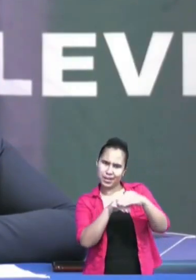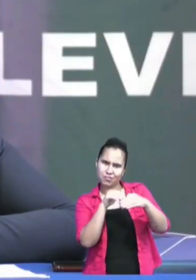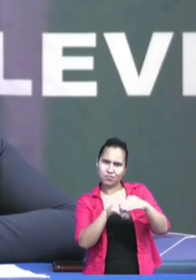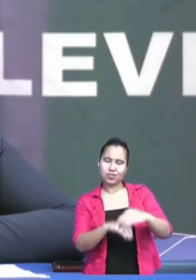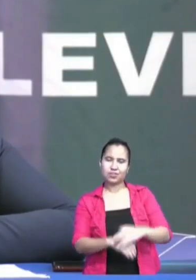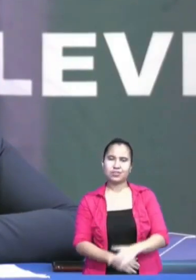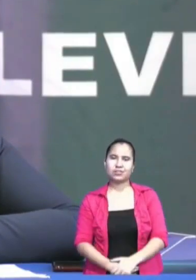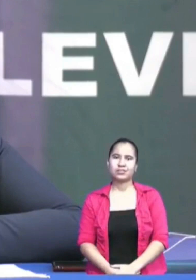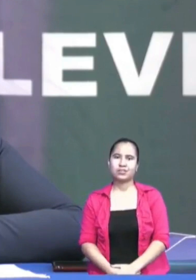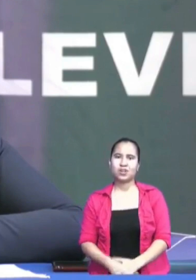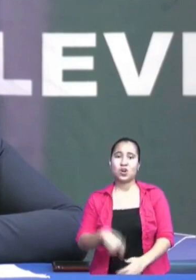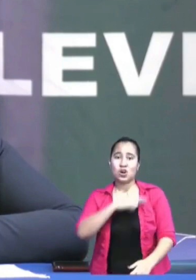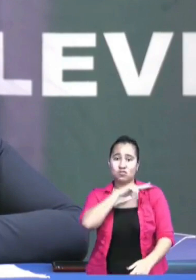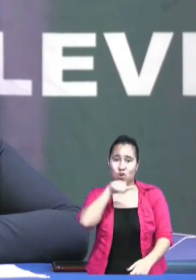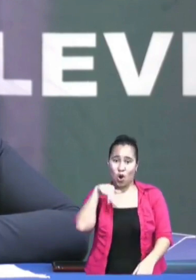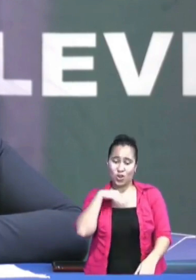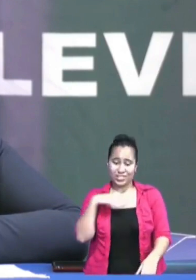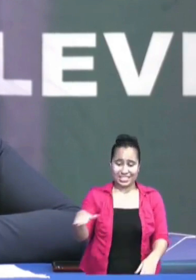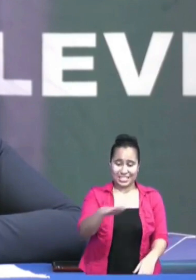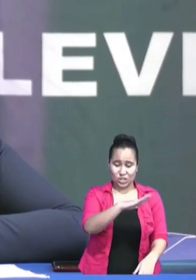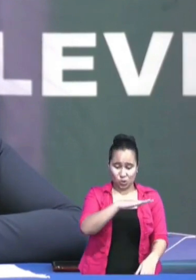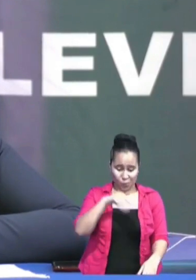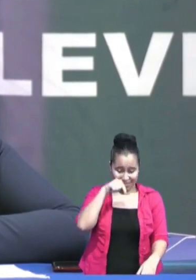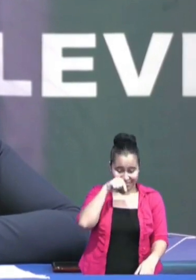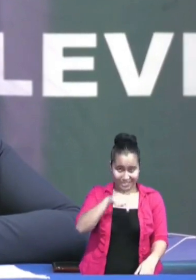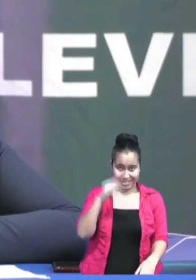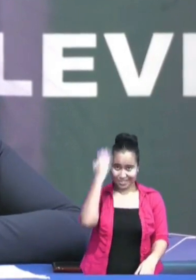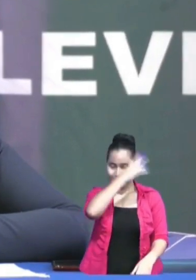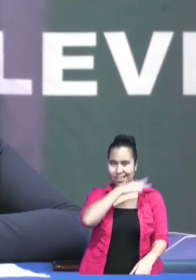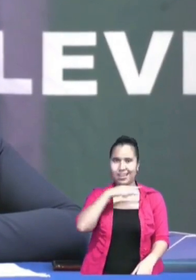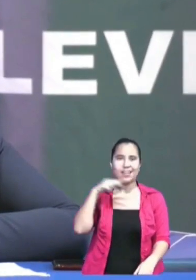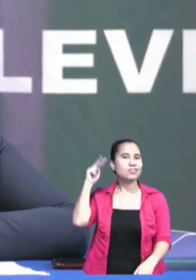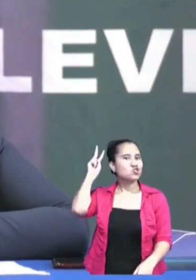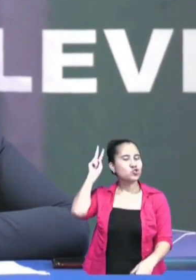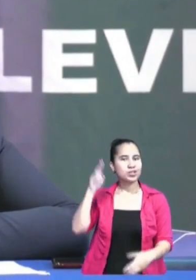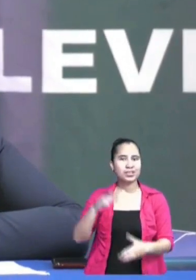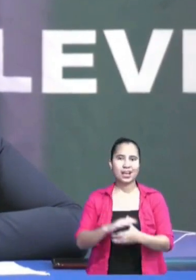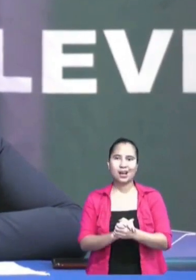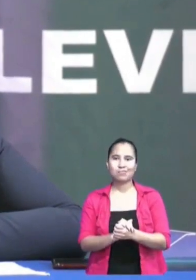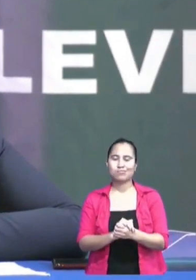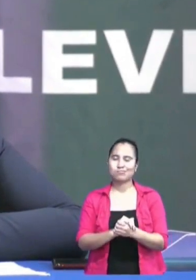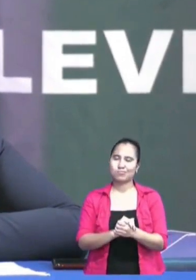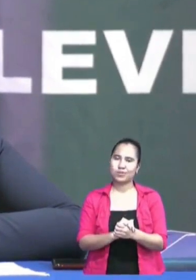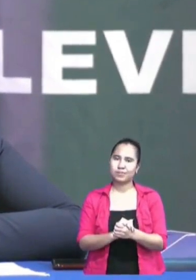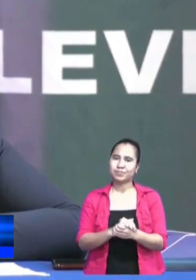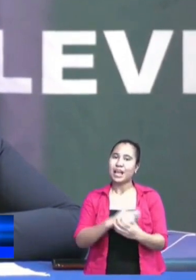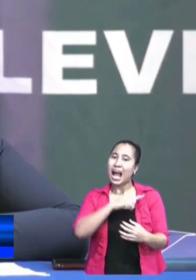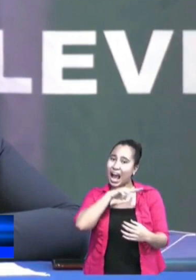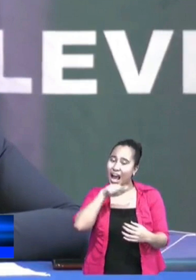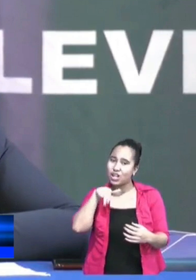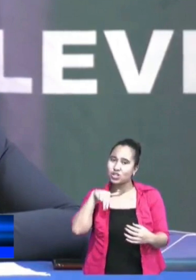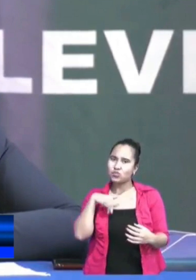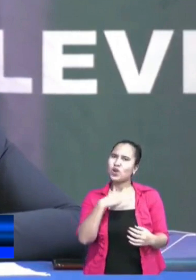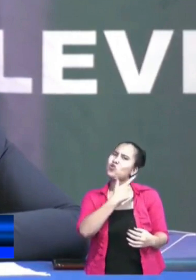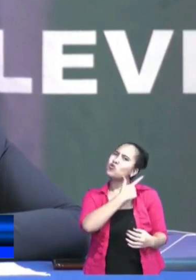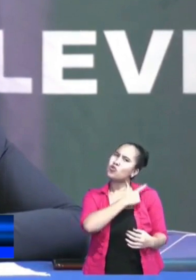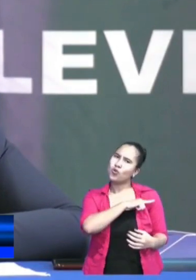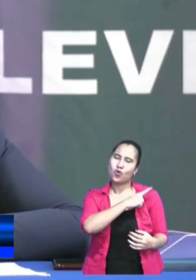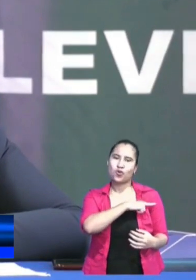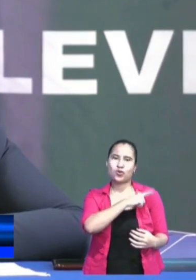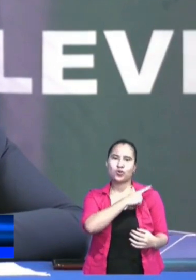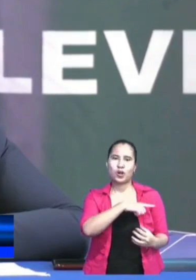Voor onze situatie in Suriname, nogmaals, als we zeggen we willen gewoon het